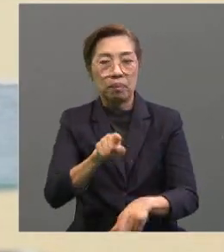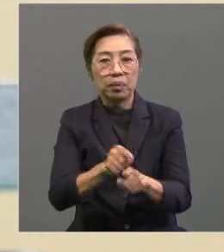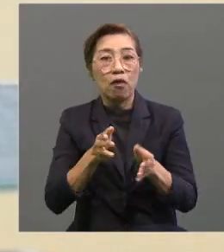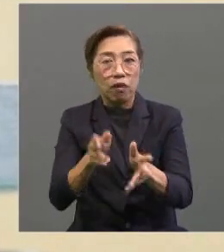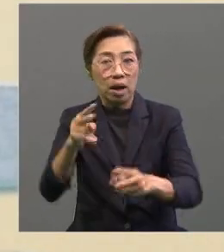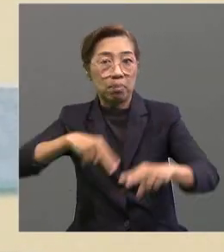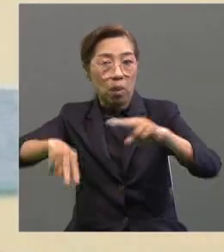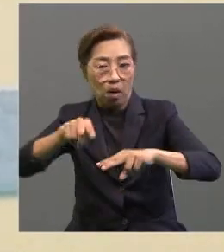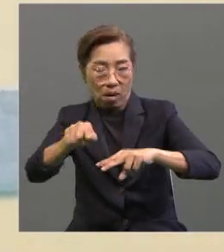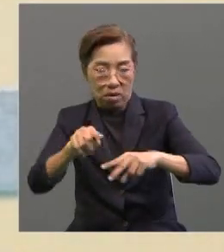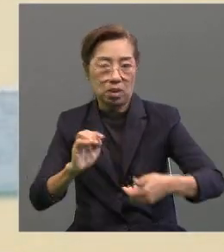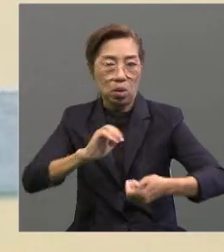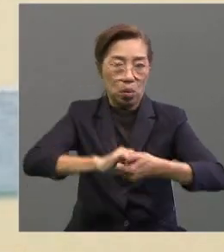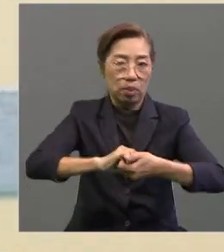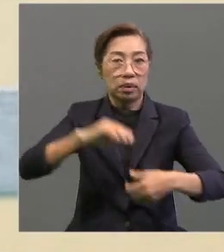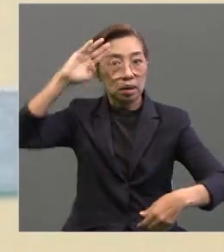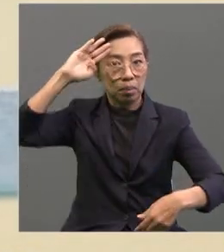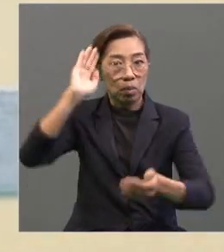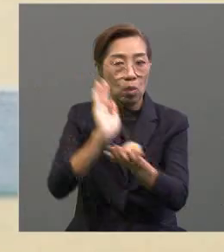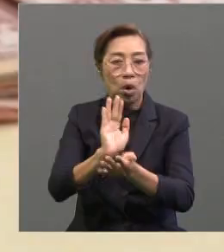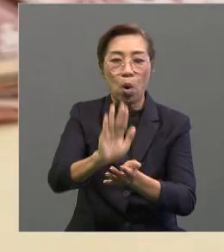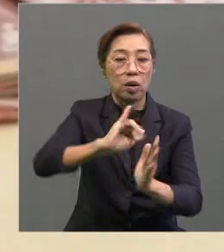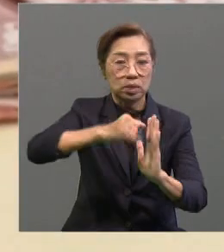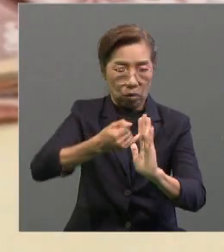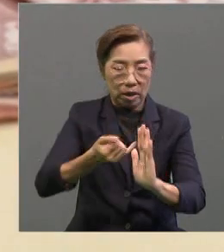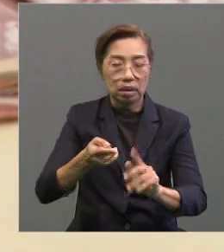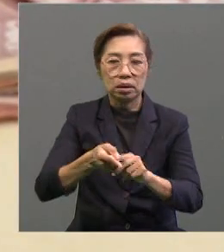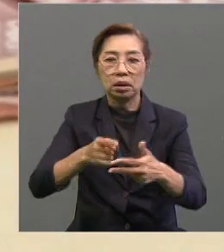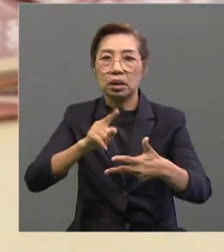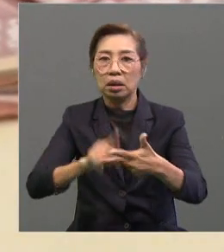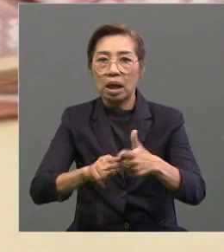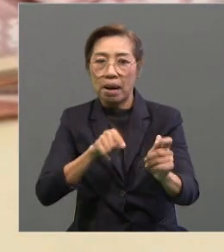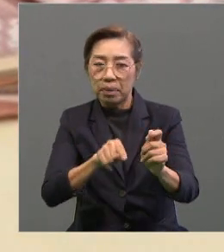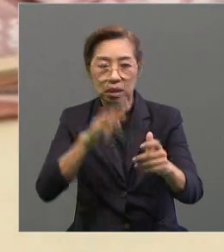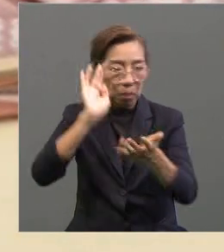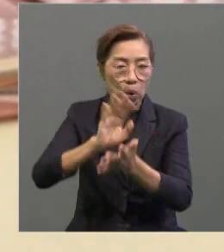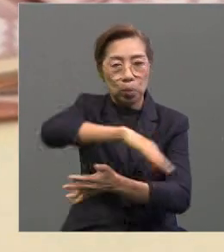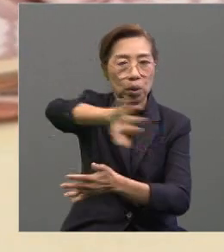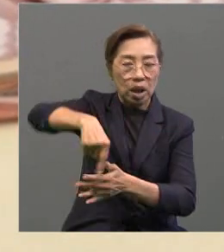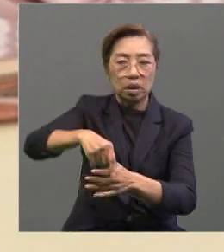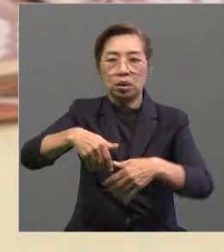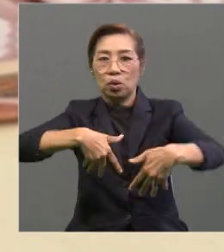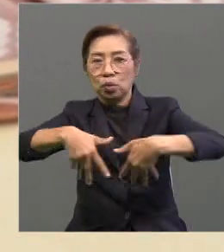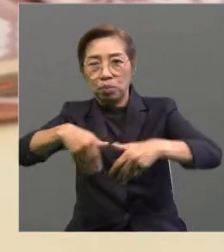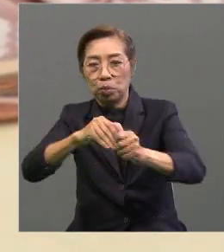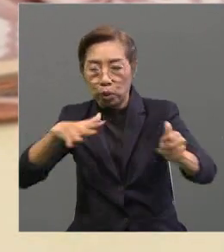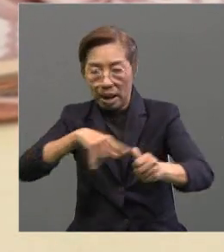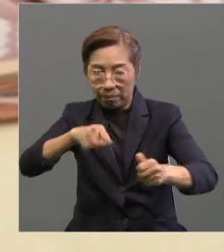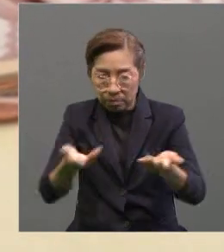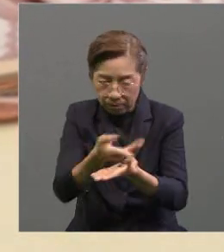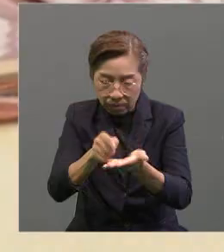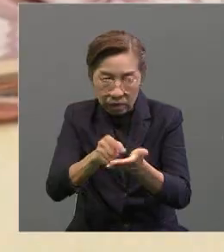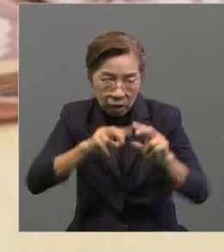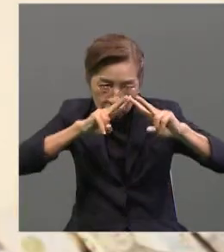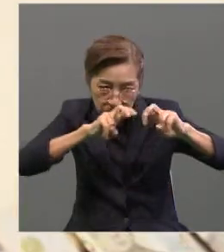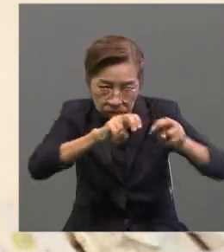ปกครองบูรณาการร่วมกับกองบังคับการตำรวจภูธรจังหวัดสถานีตำรวจภูธรผู้นำท้องที่ท้องถิ่นร่วมกันหาข่าวหรือว่า